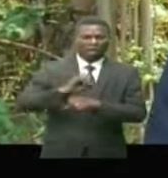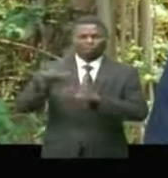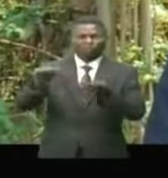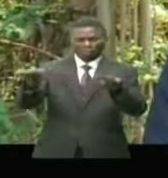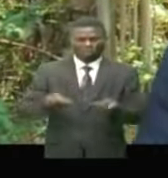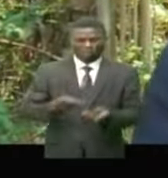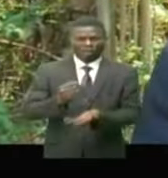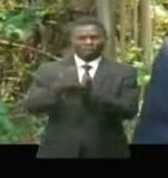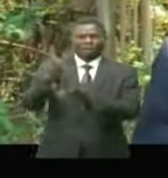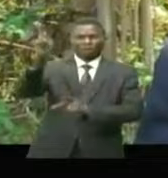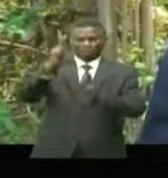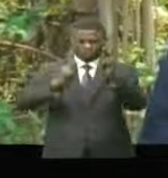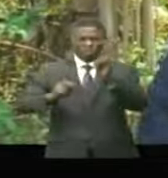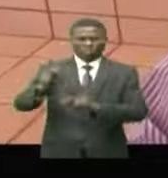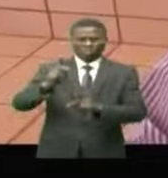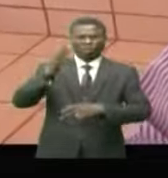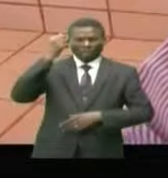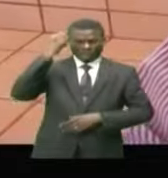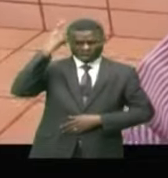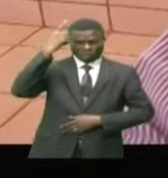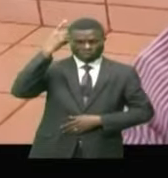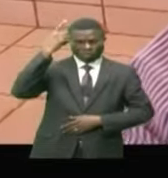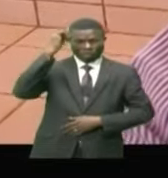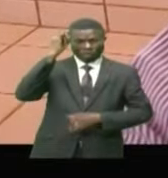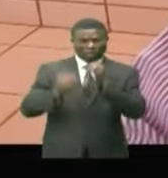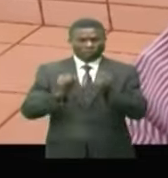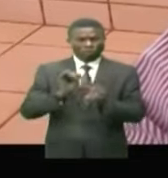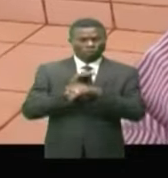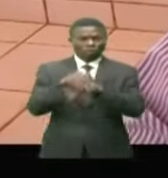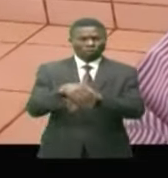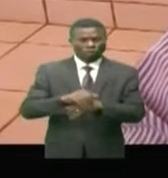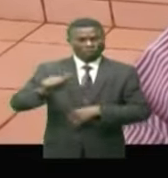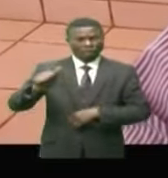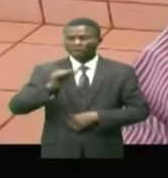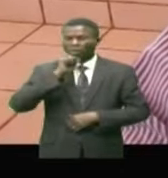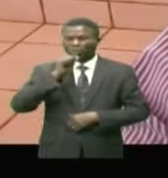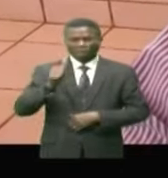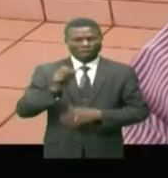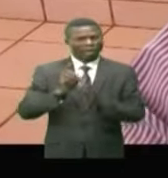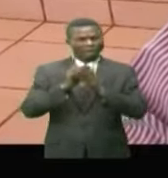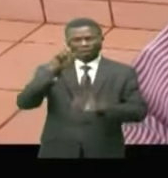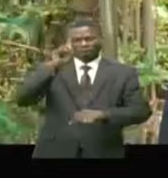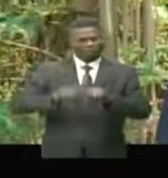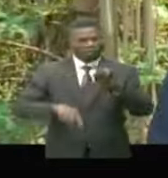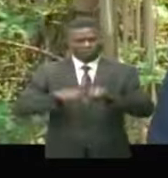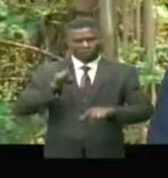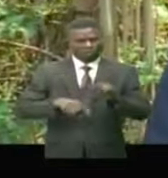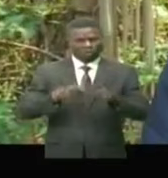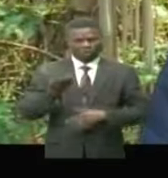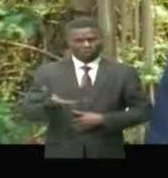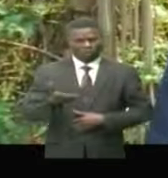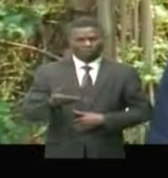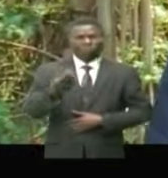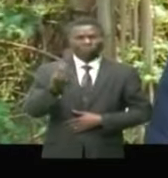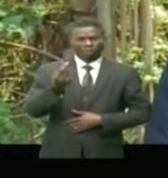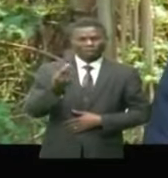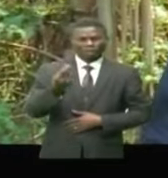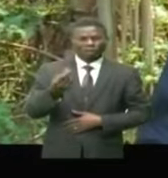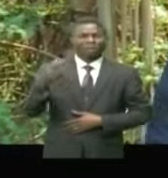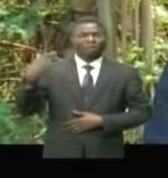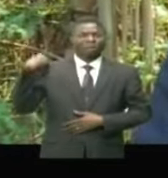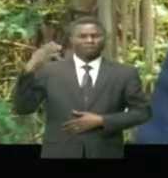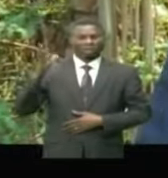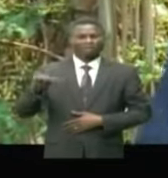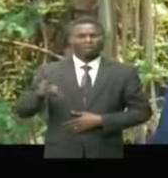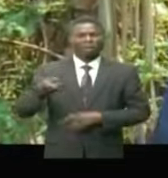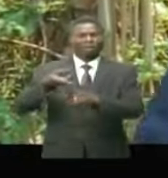comprendre à la population que sans la taxe, la province ne peut pas vivre. les finances publiques de la